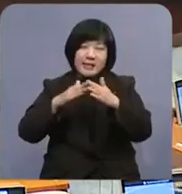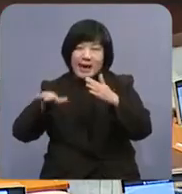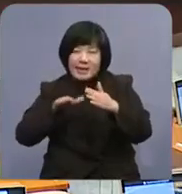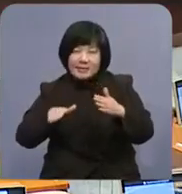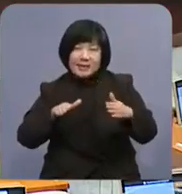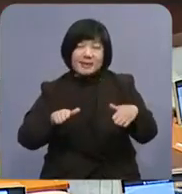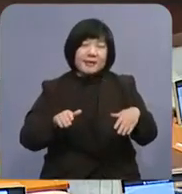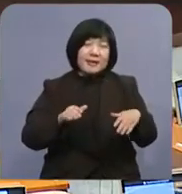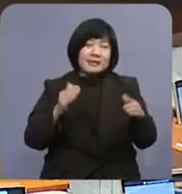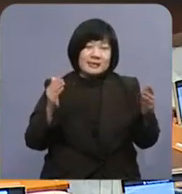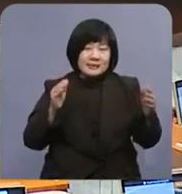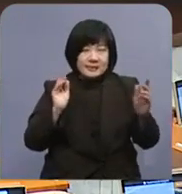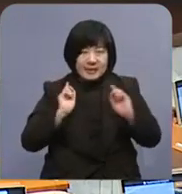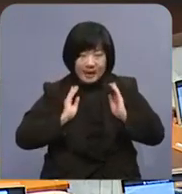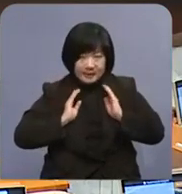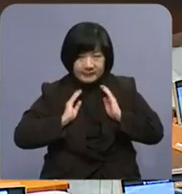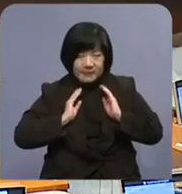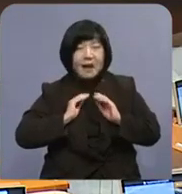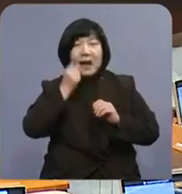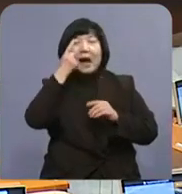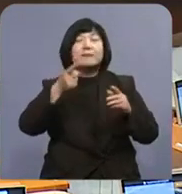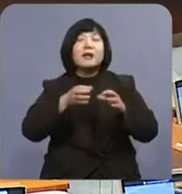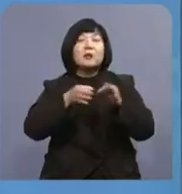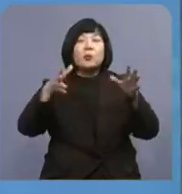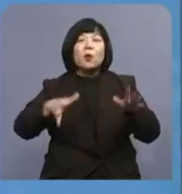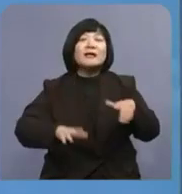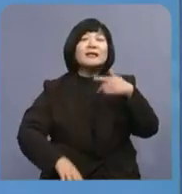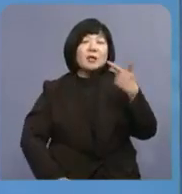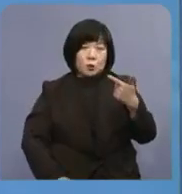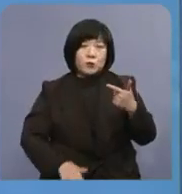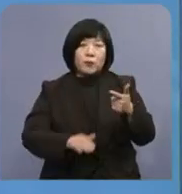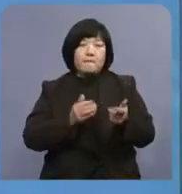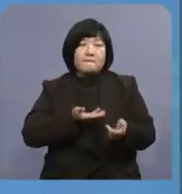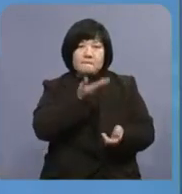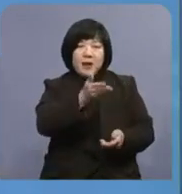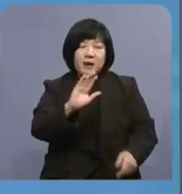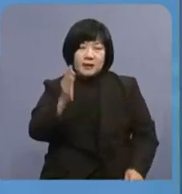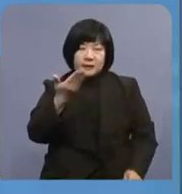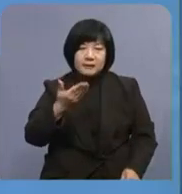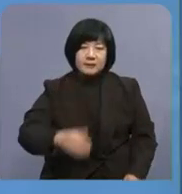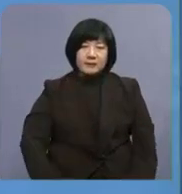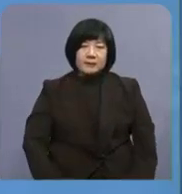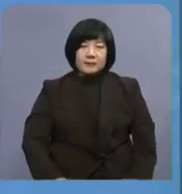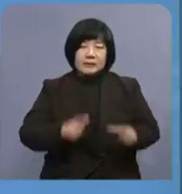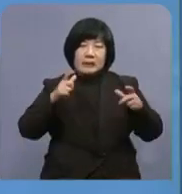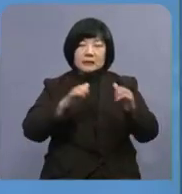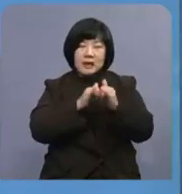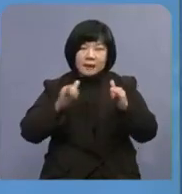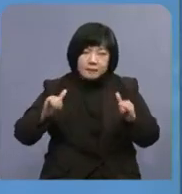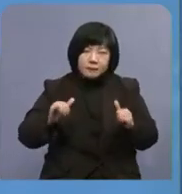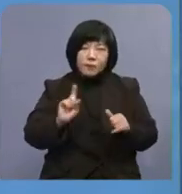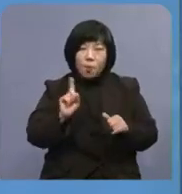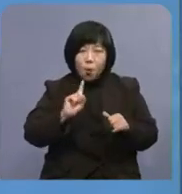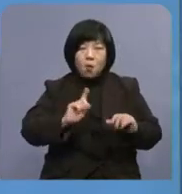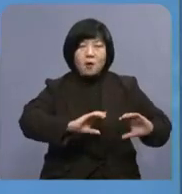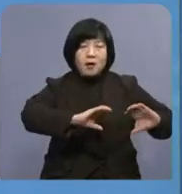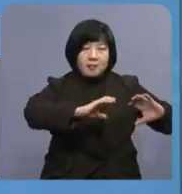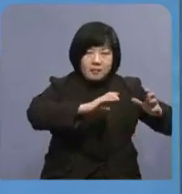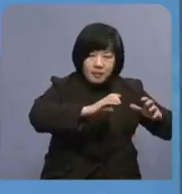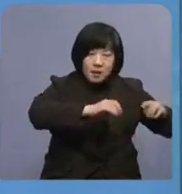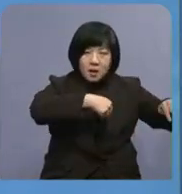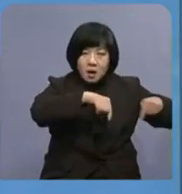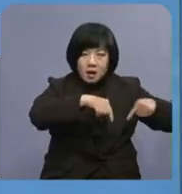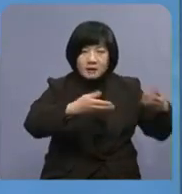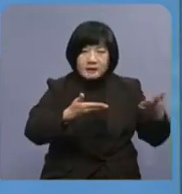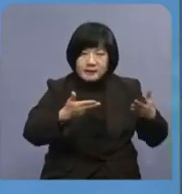한 달 동안에만 6건을 대표 발휘했습니다 주민들께서 나라일과 지역 일 열심히